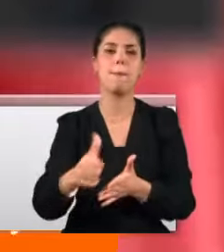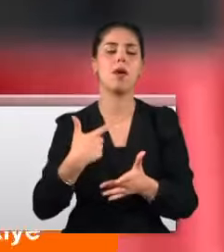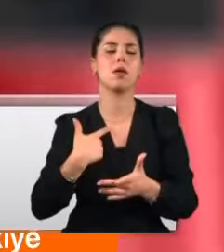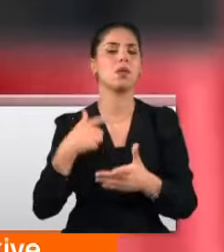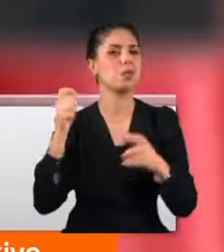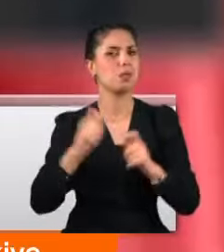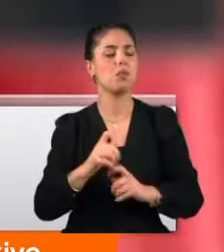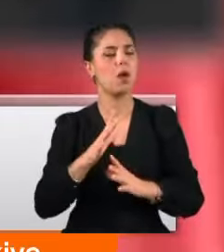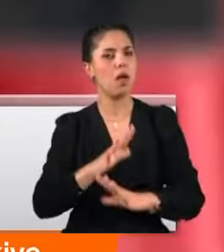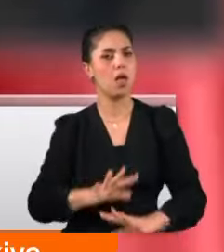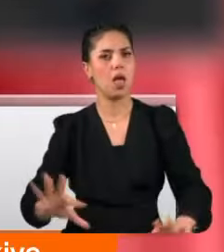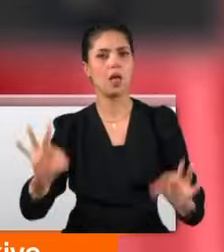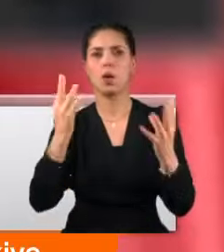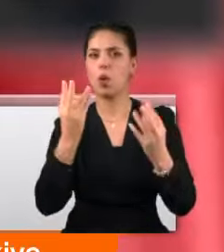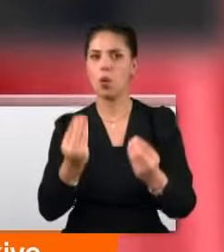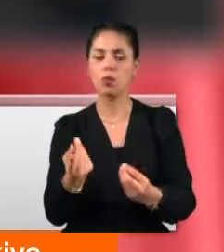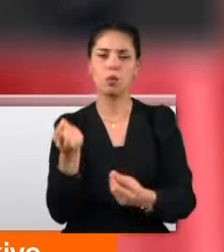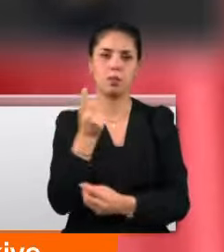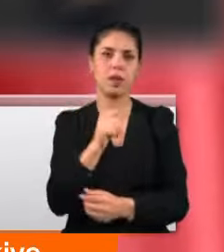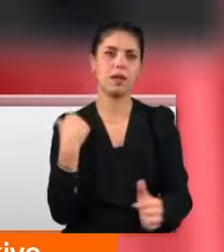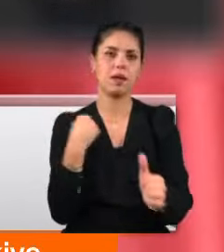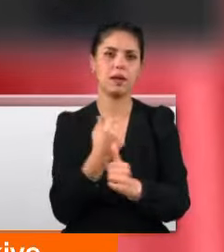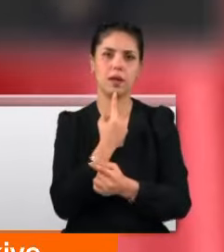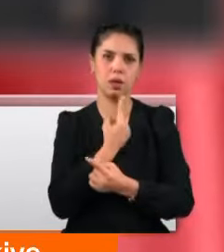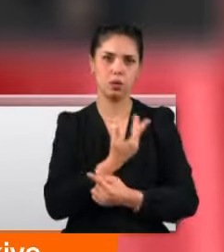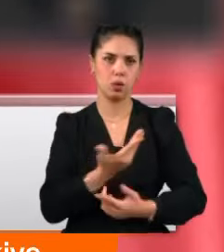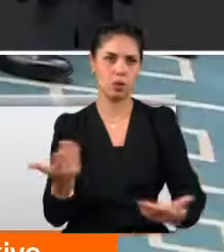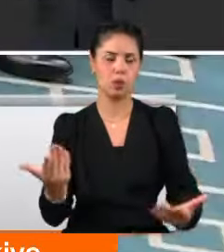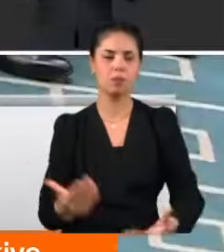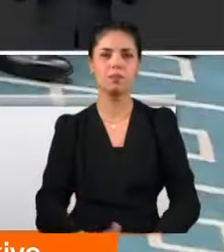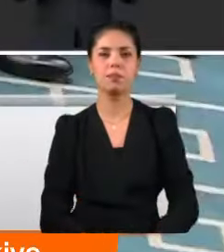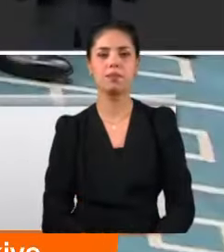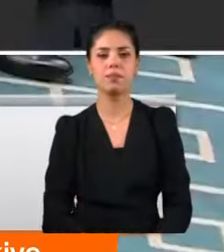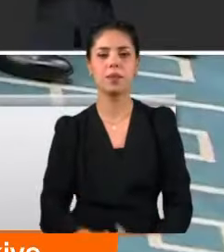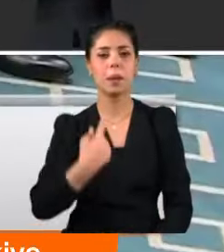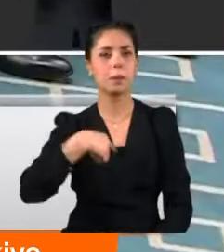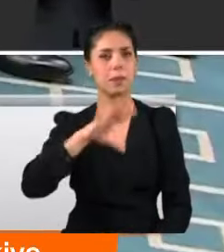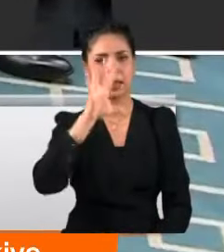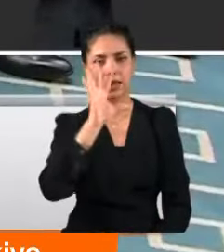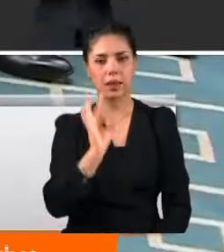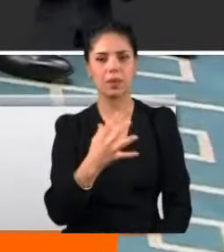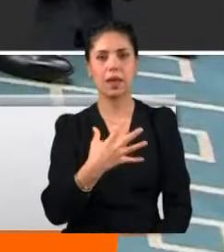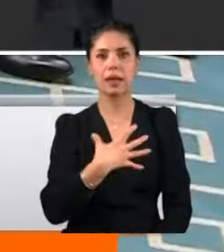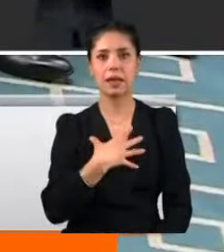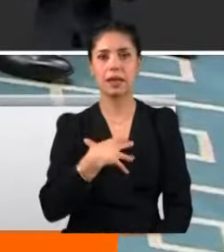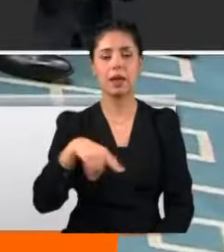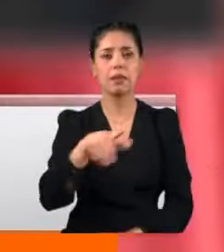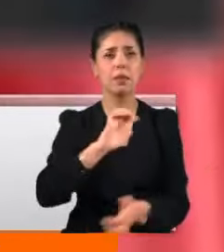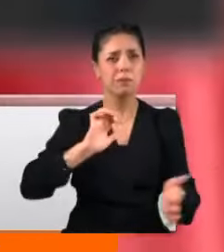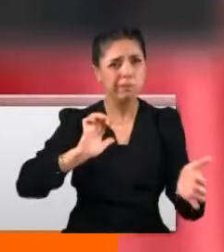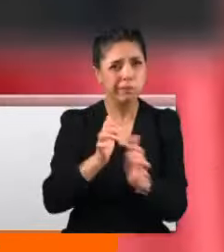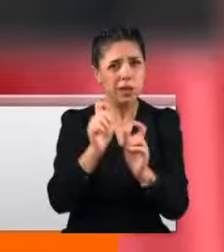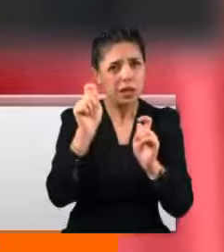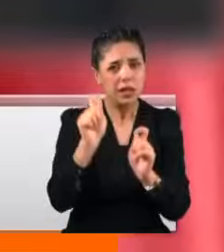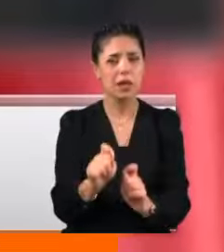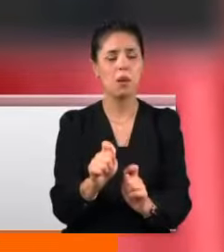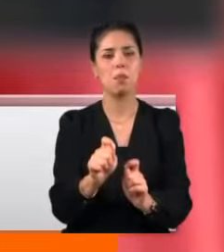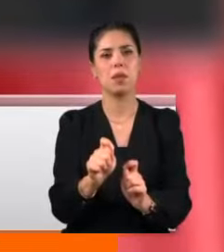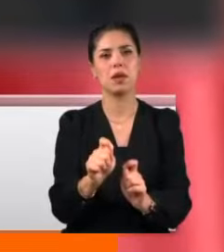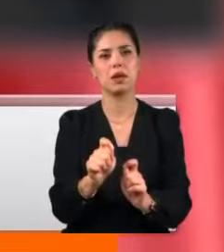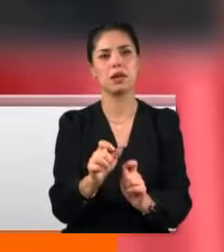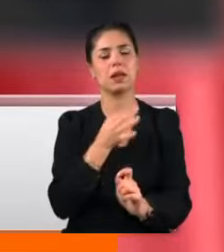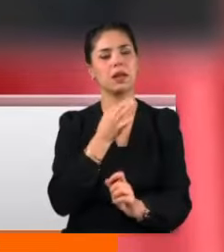üstlenmeye hazır olduğumuzu tekrar ifade ediyorum bizi kimsenin kendi dar kalıplarına hapsetmesi